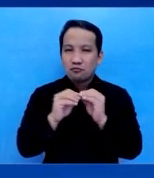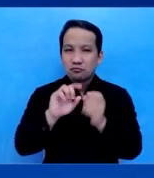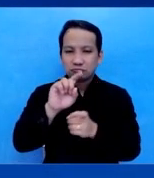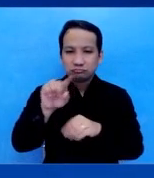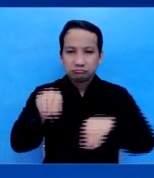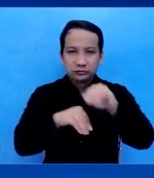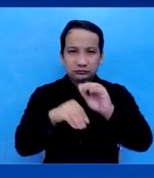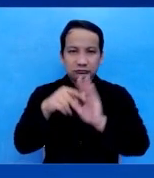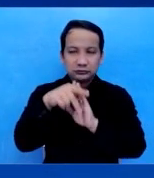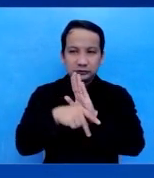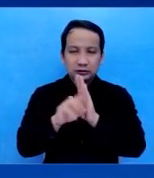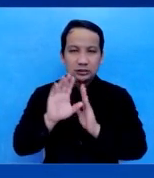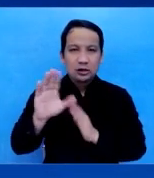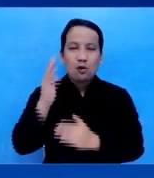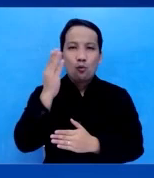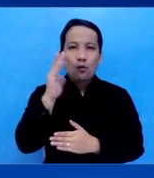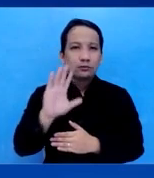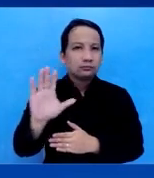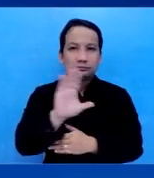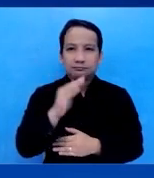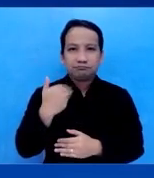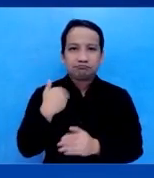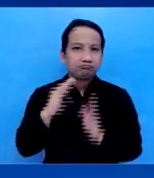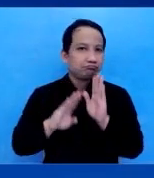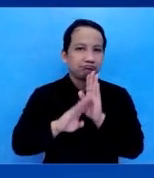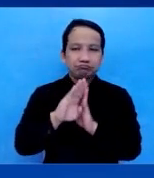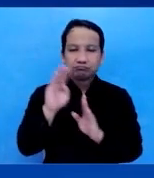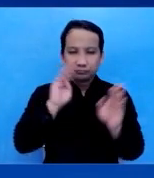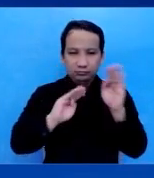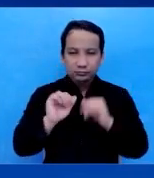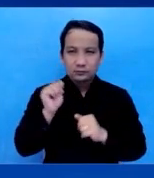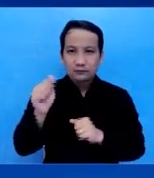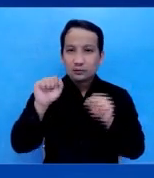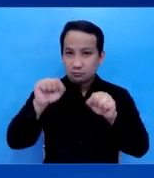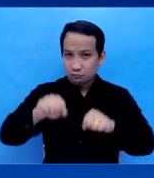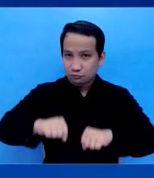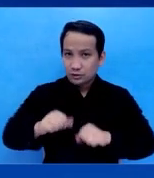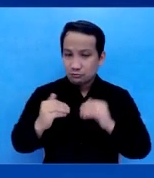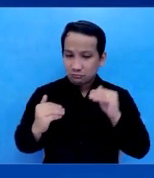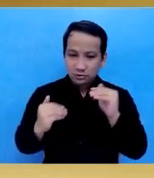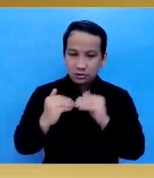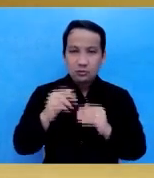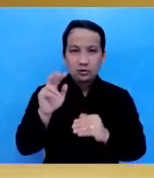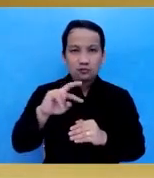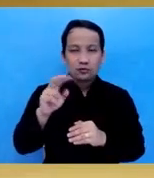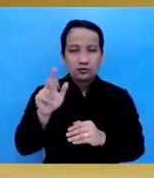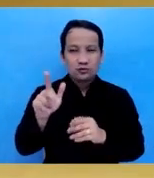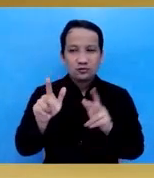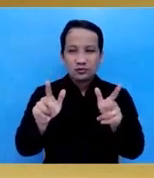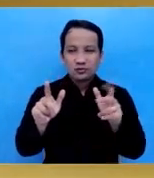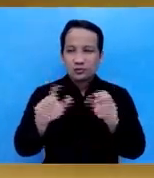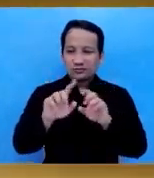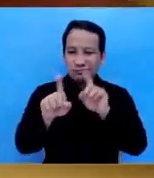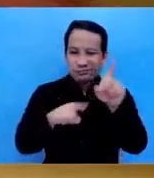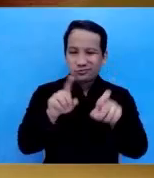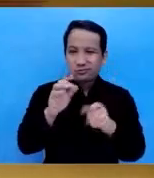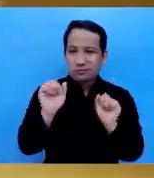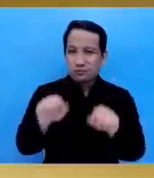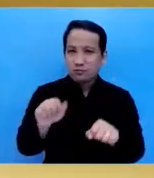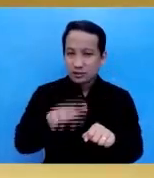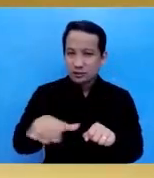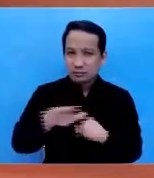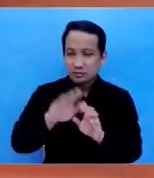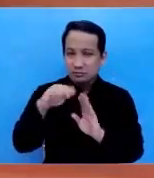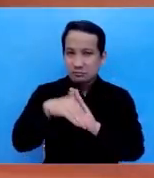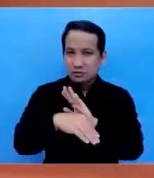polisiya para na rin hindi na lumala ang mga problema na maaari pang umabot sa 2023. Sa tanong naman kung posibleng bumagsak ang palitan